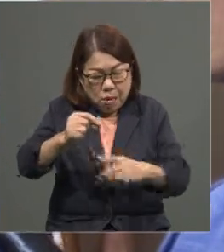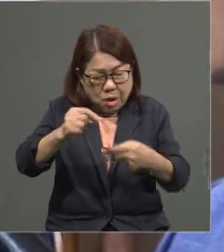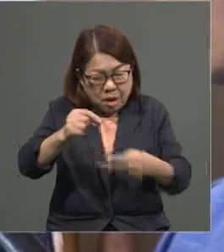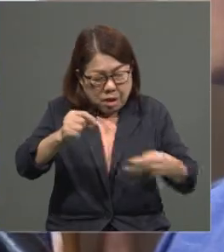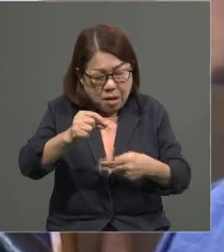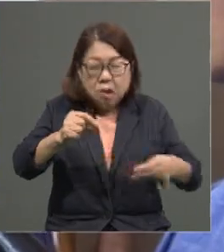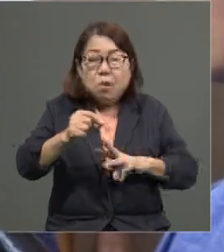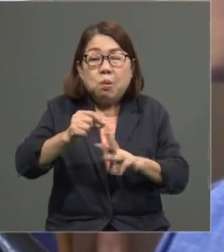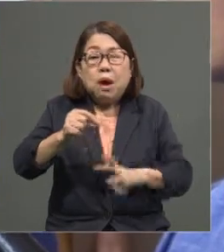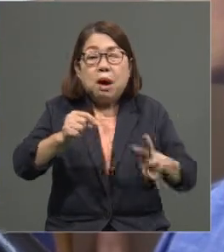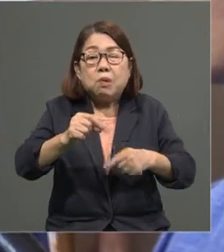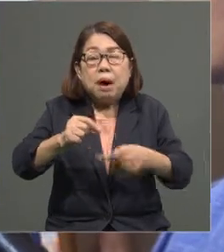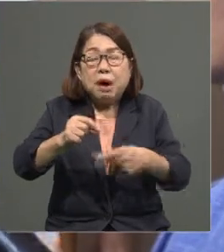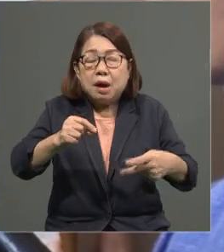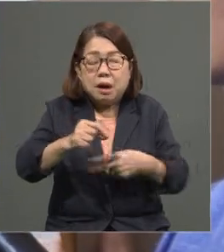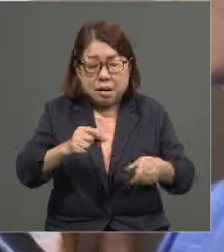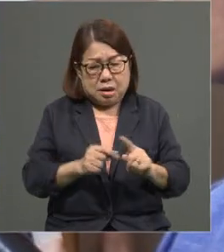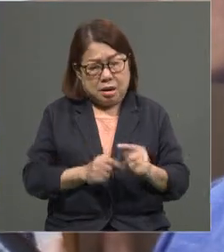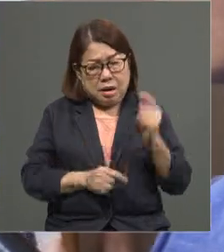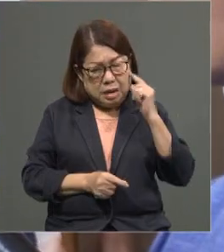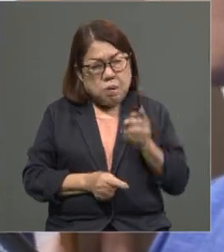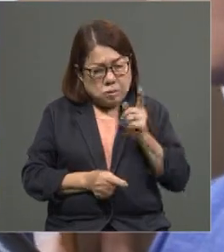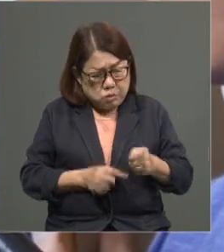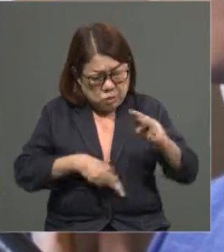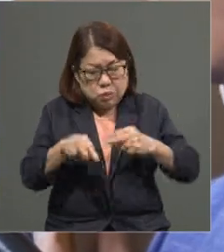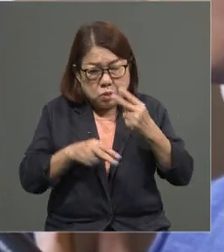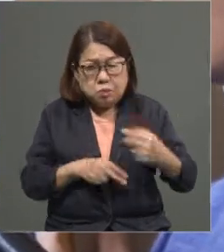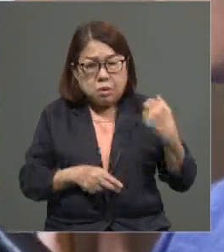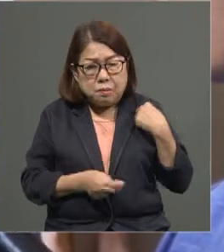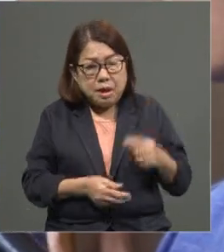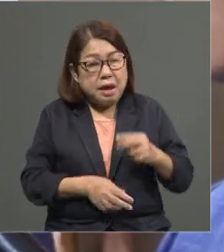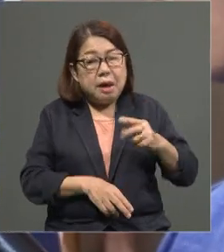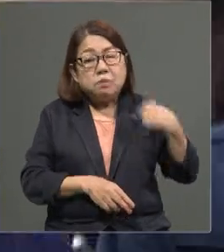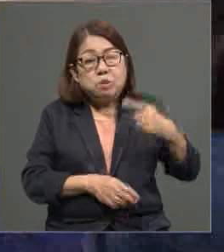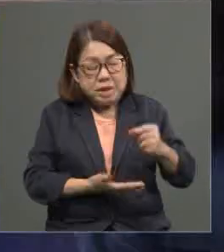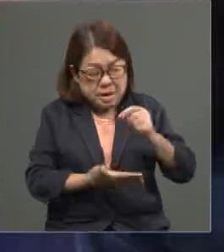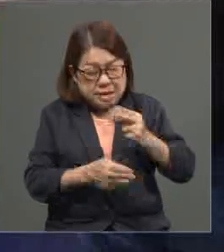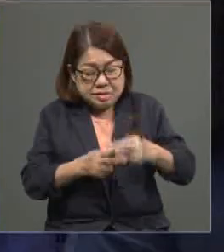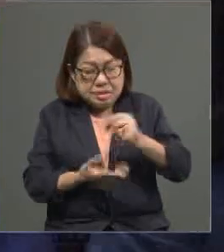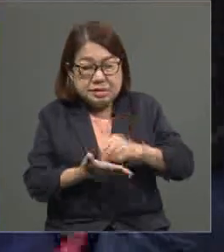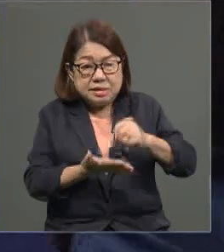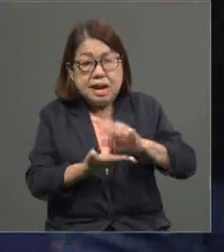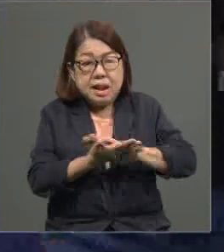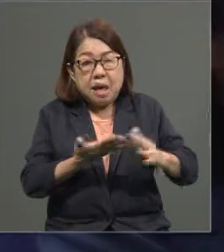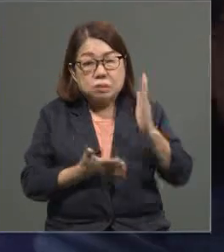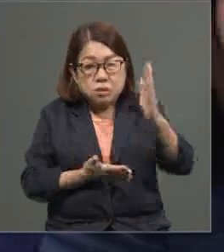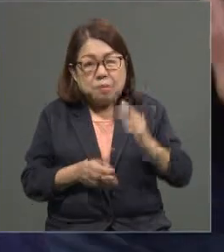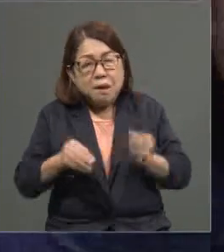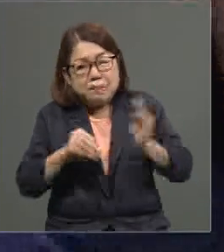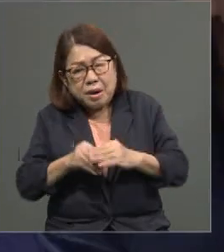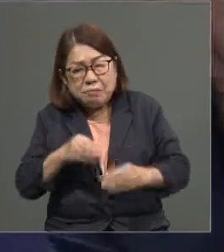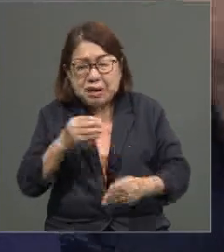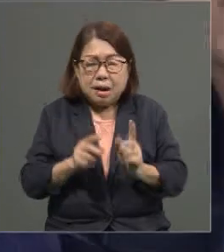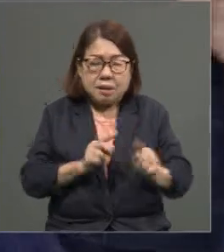รวจตรวจสอบด้วยครับว่ามีการไปดัดแปลงเนื้อหาทีหลังจากที่เจ้าอ้อยเขาเซ็นไปให้เรียบร้อยแล้วหรือไม่ลองฟังเสียงอาจารย์ปานเทพ